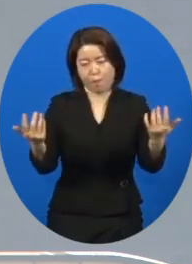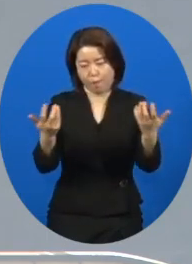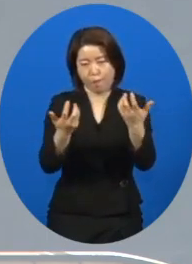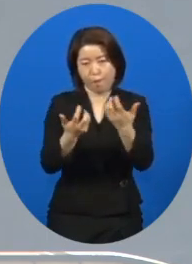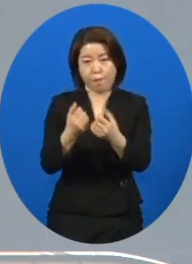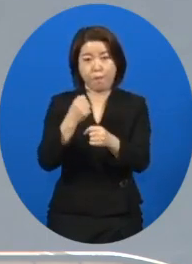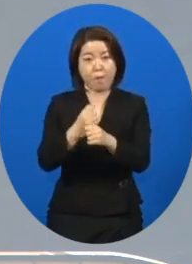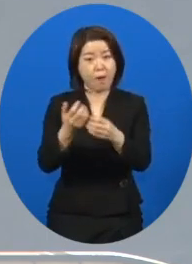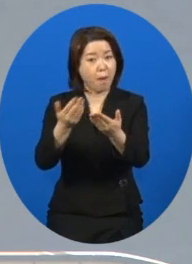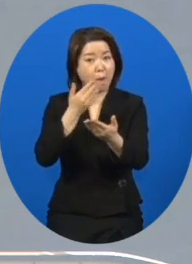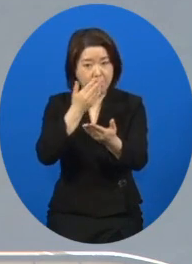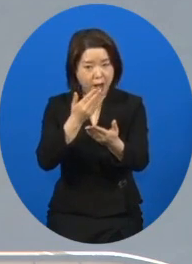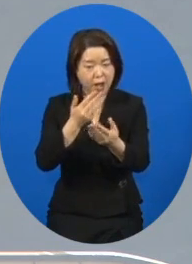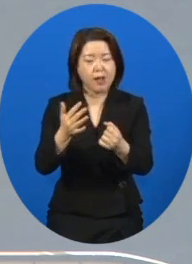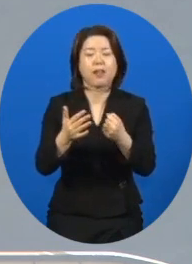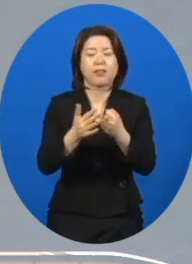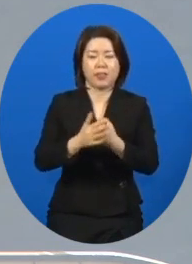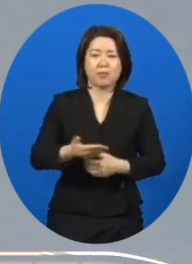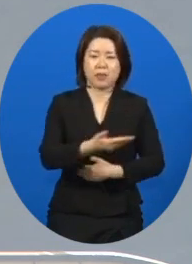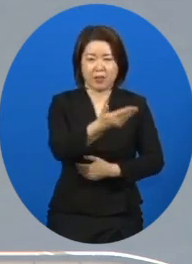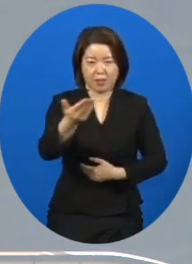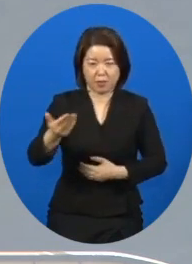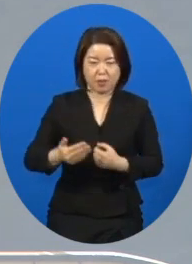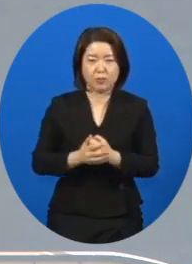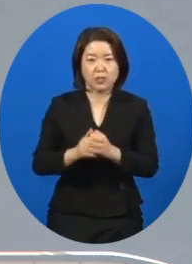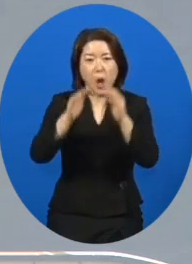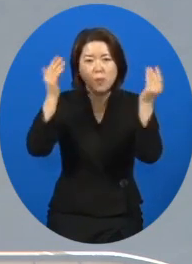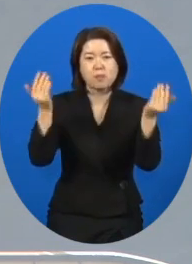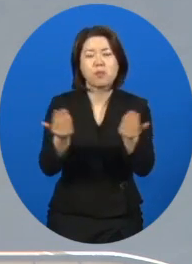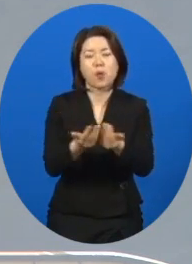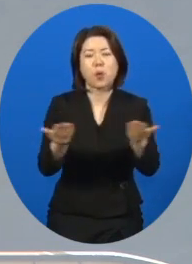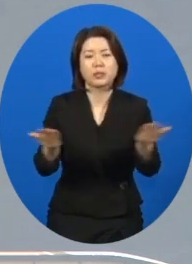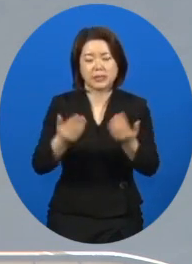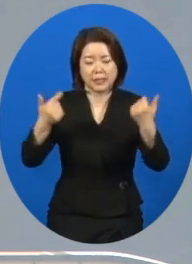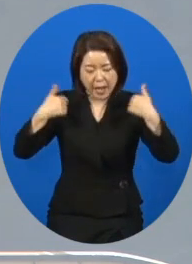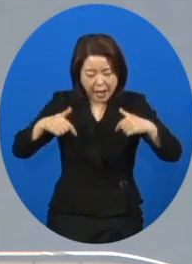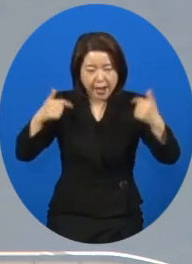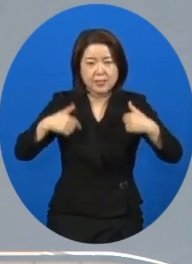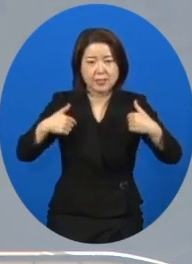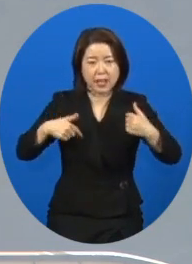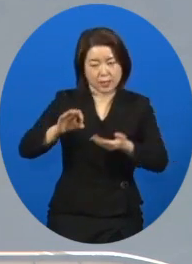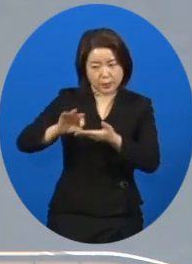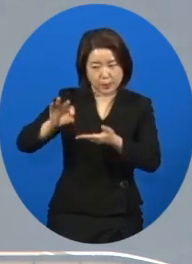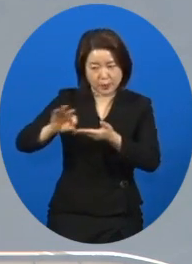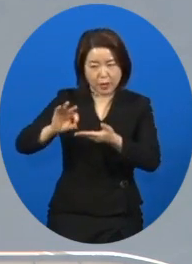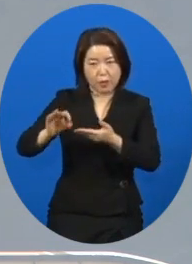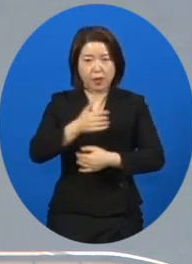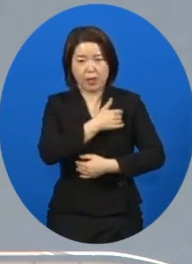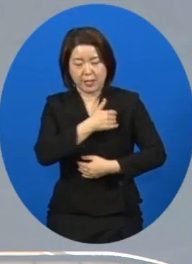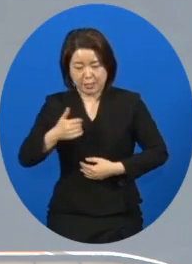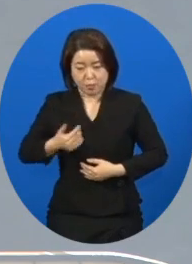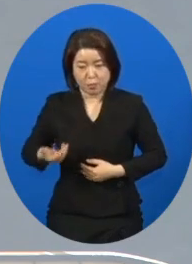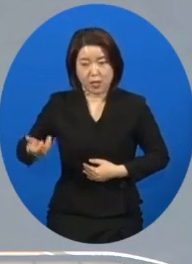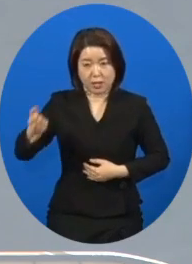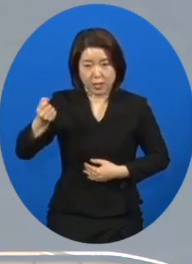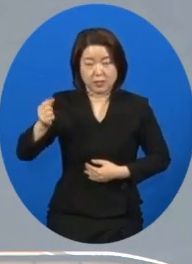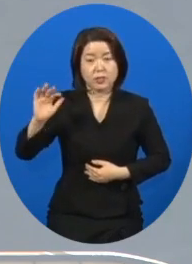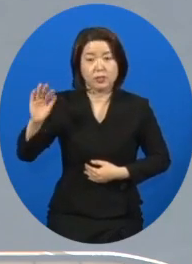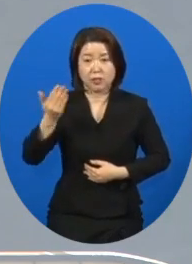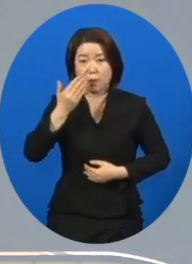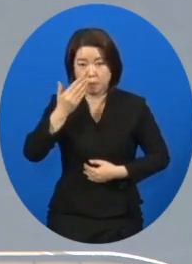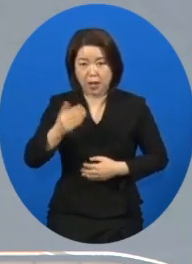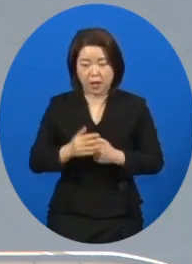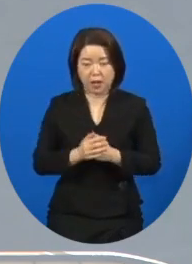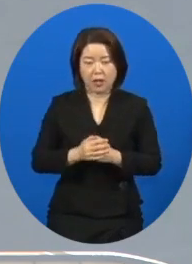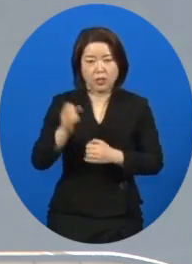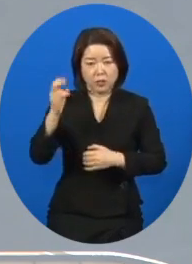있습니다. 그러하므로 여러분은 모든 일에 언제나 쓸 것을 넉넉하게 가지게 되어서